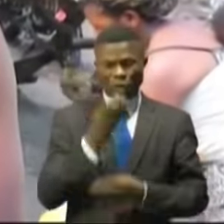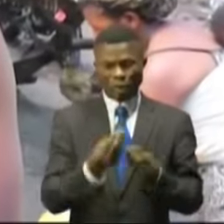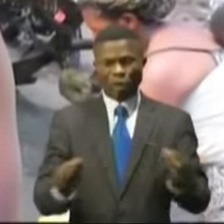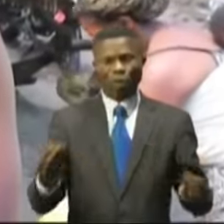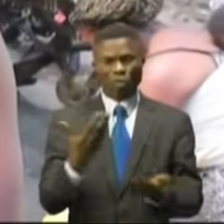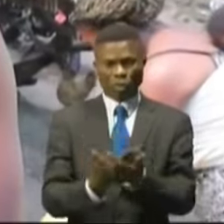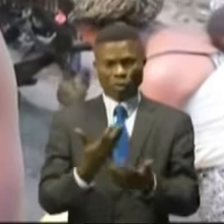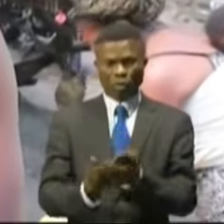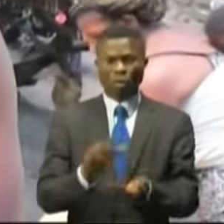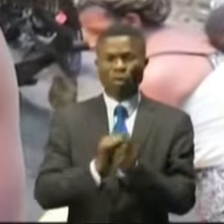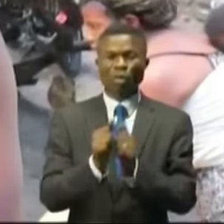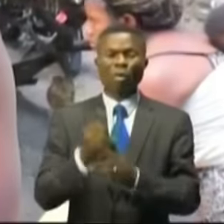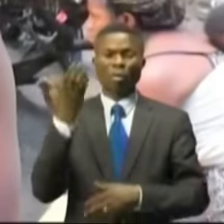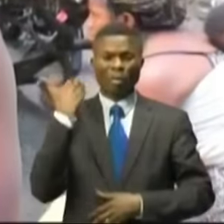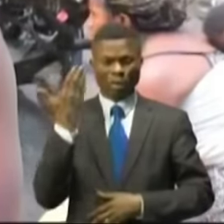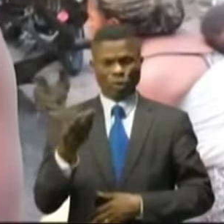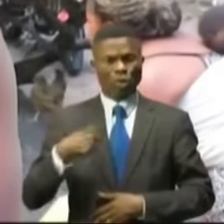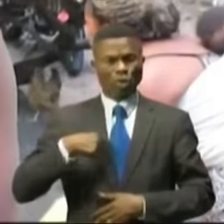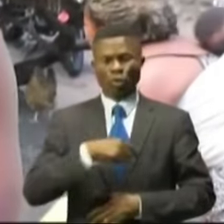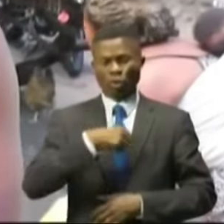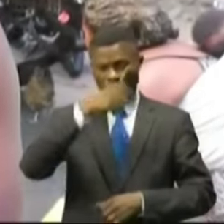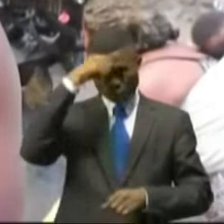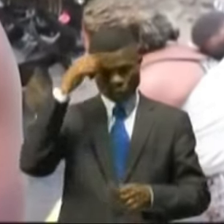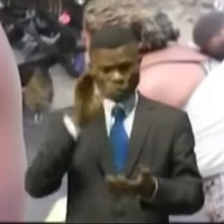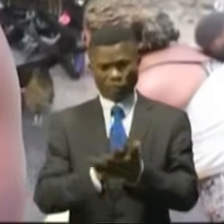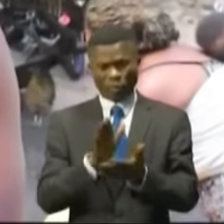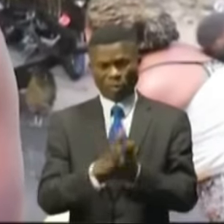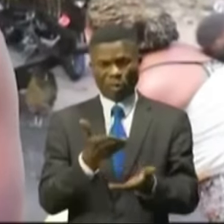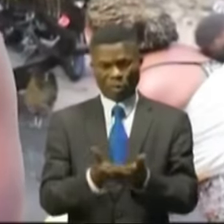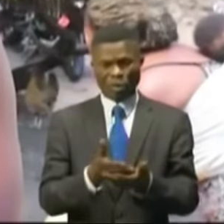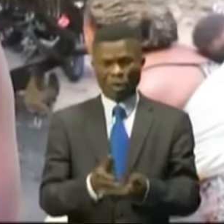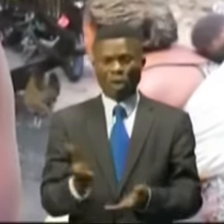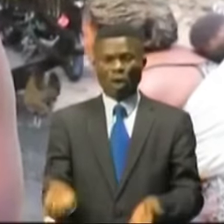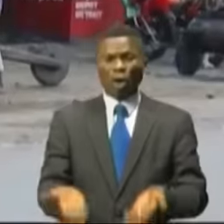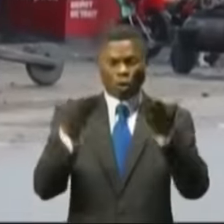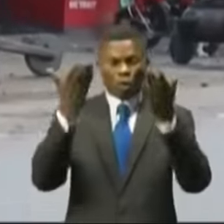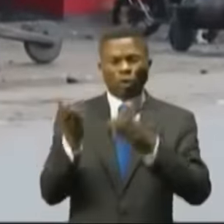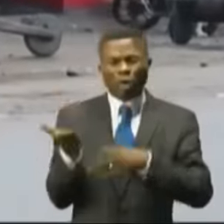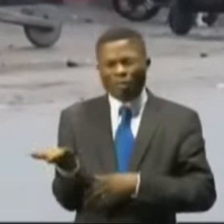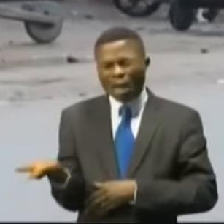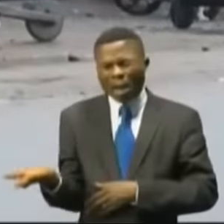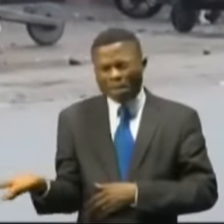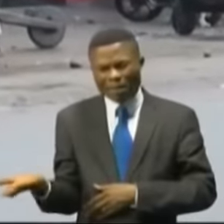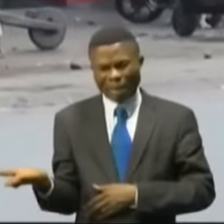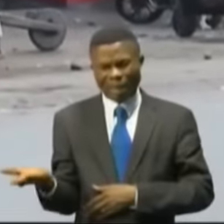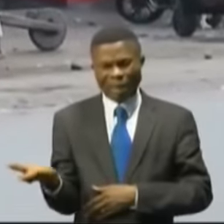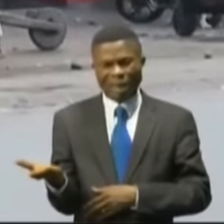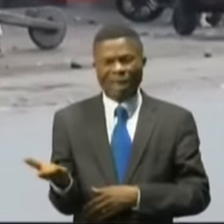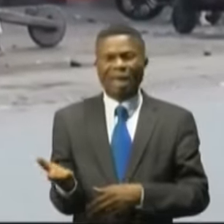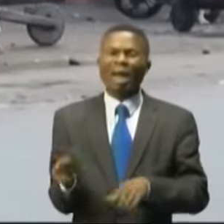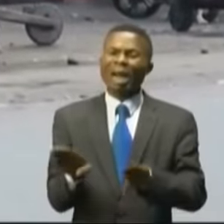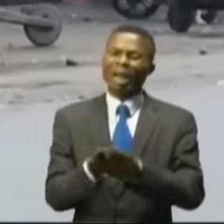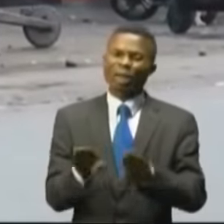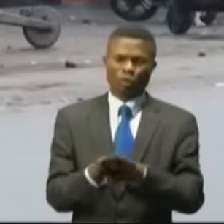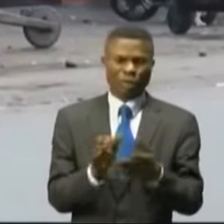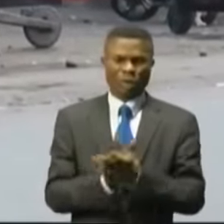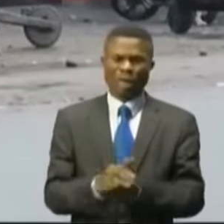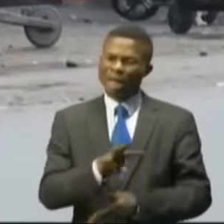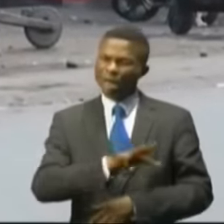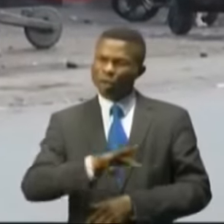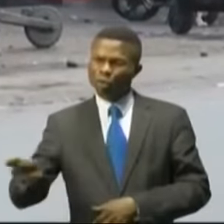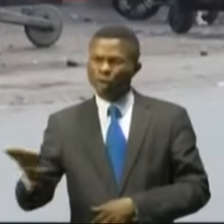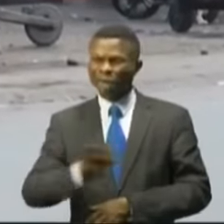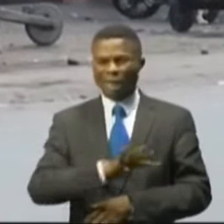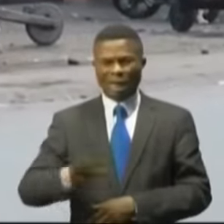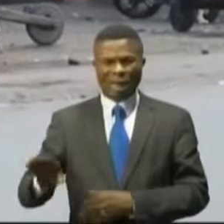puis je suis en train de se faire à 5 heures. Nos femmes sortent de la maison parfois à 3 heures du